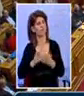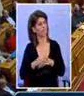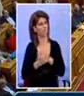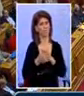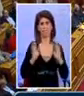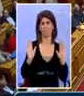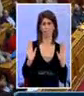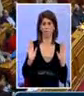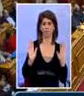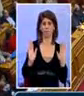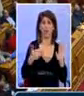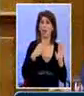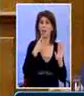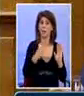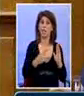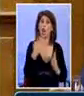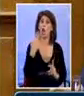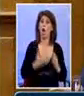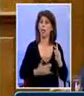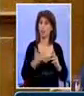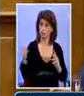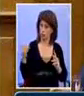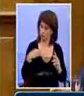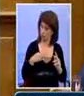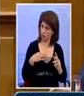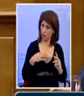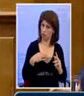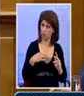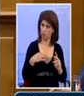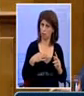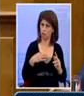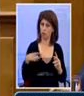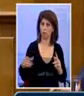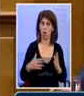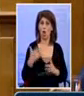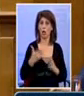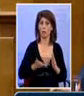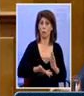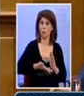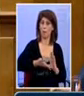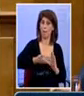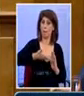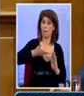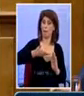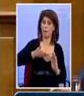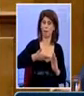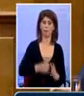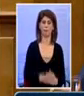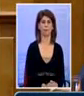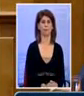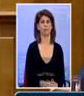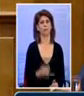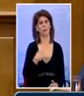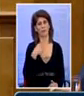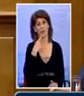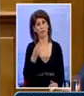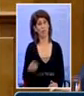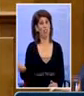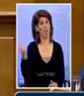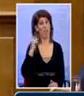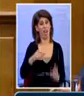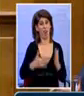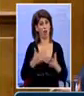Όμως μιλήσατε για το λογαριασμό. Μιλήσατε για το λογαριασμό που ανεβαίνει. Να σας μιλήσω εγώ για έναν άλλο